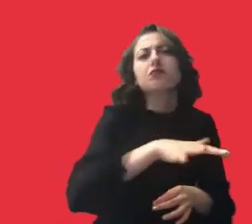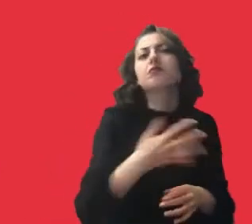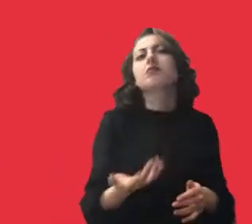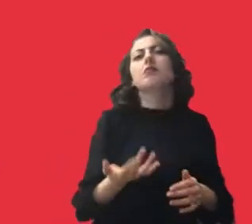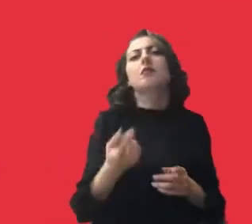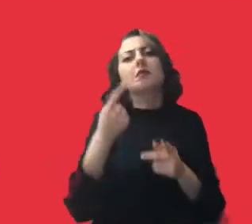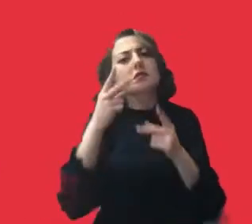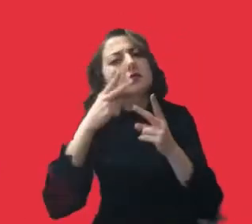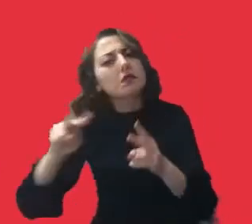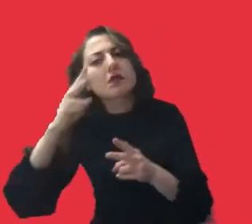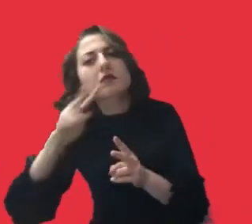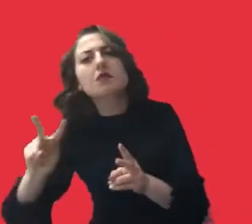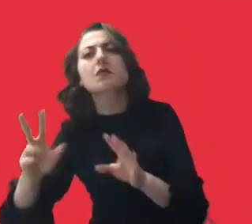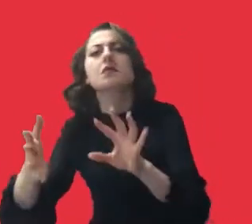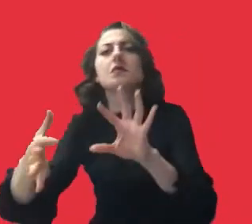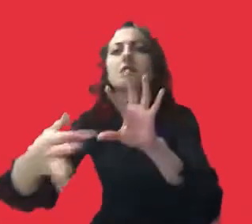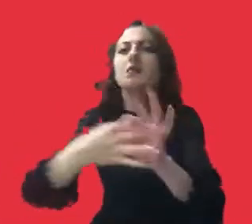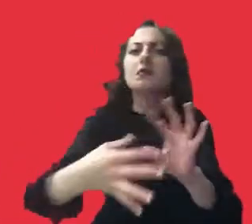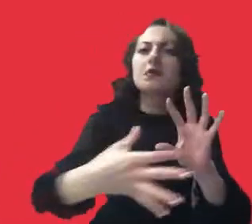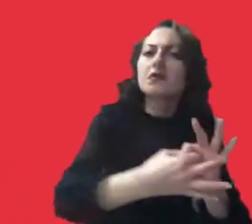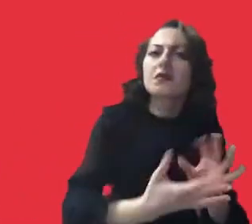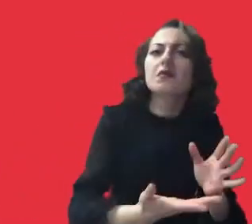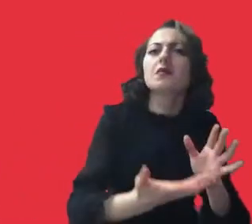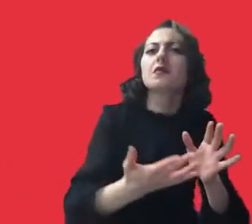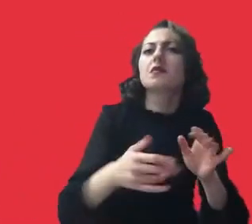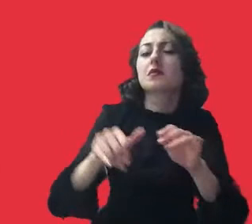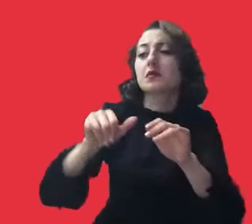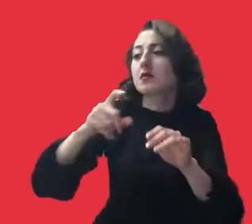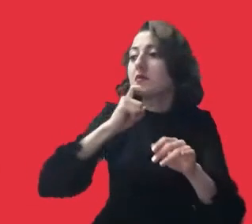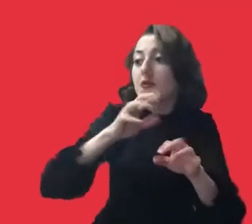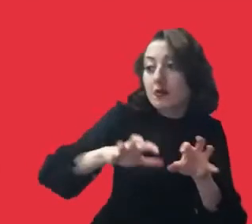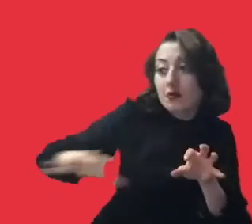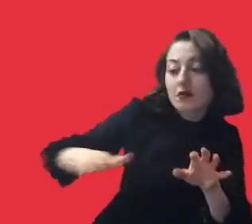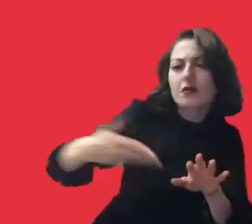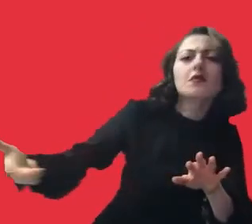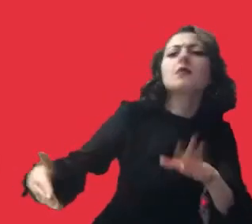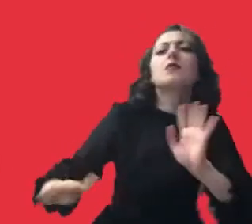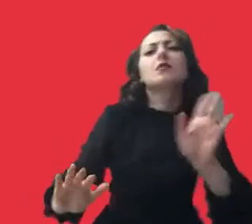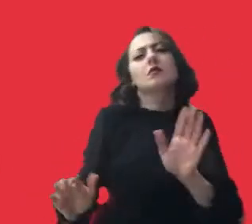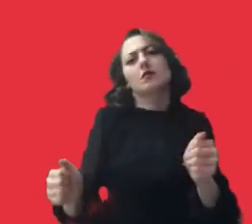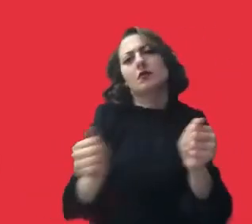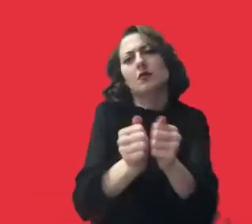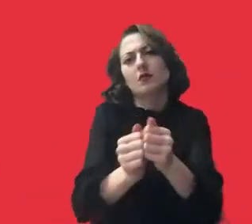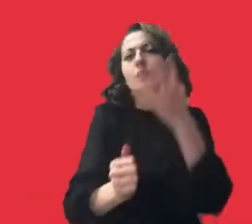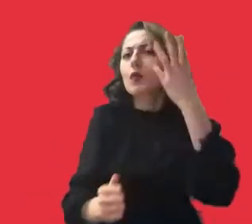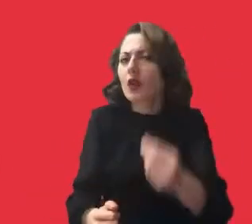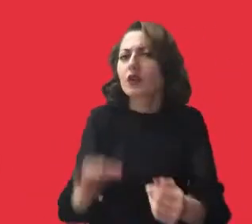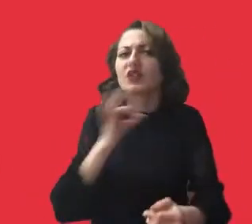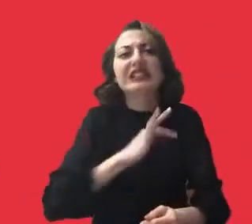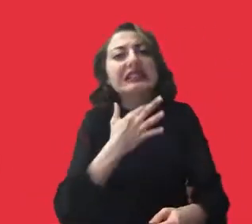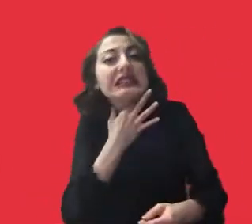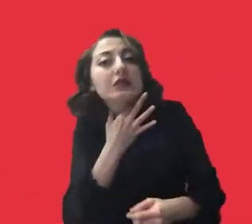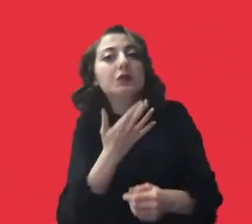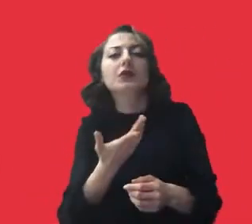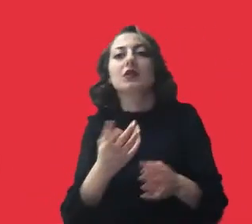we tamamlama concentrated on meeting all these isteğiyle ortaya humanitarian çıkan aids and yeni to help their ihtiyaçların self-realization, because there are iyileştirildiği